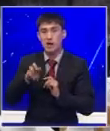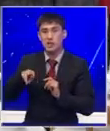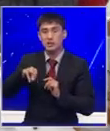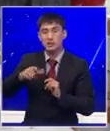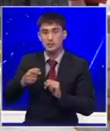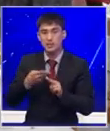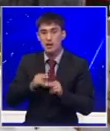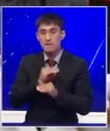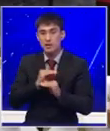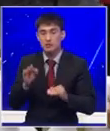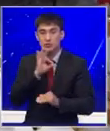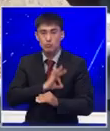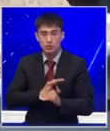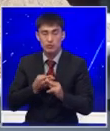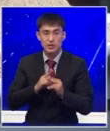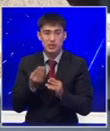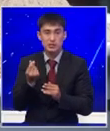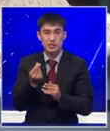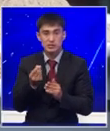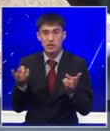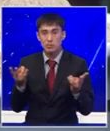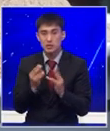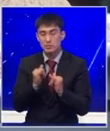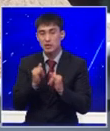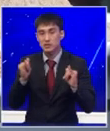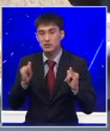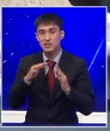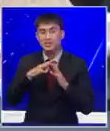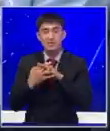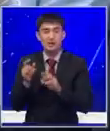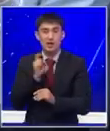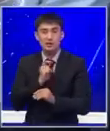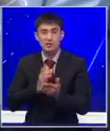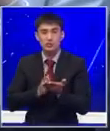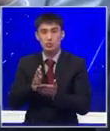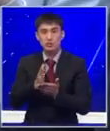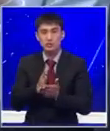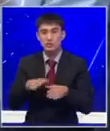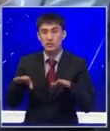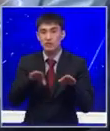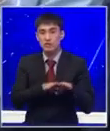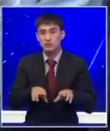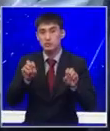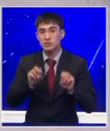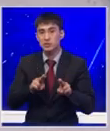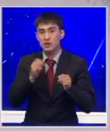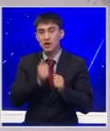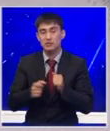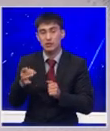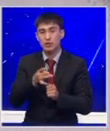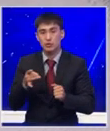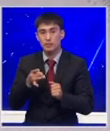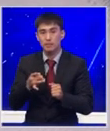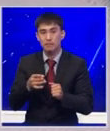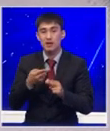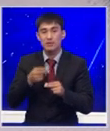тенге для эффективного использования этих средств необходимо развивать сельскохозяйственную отрасль в соответствии со спецификой каждого региона